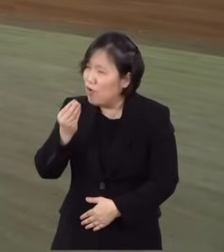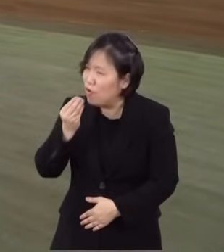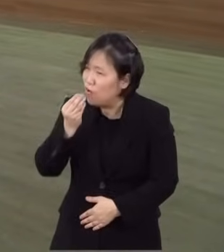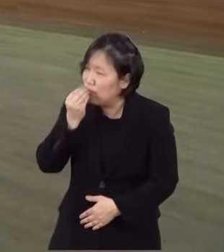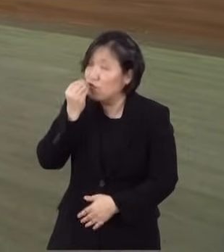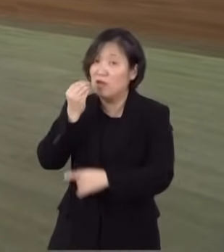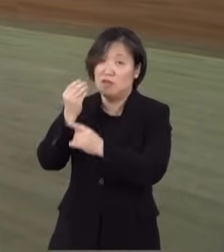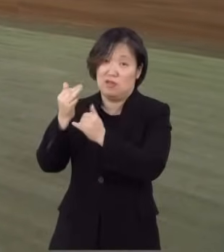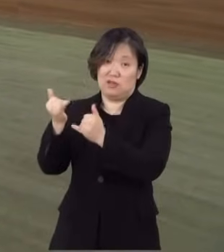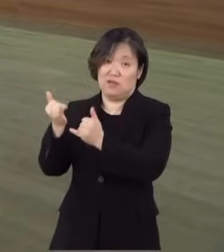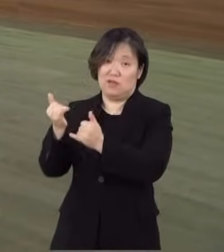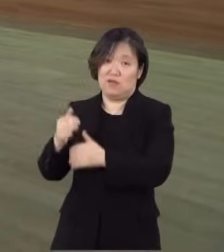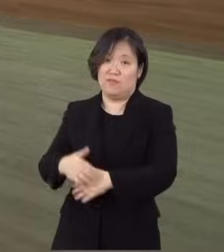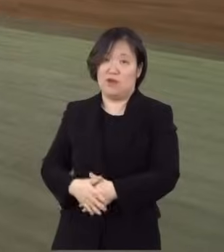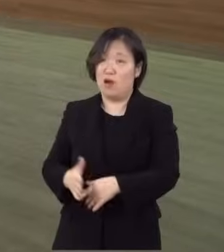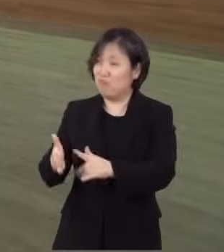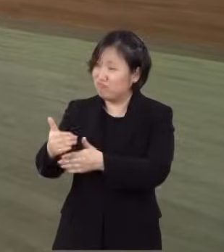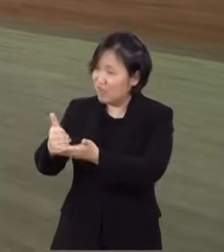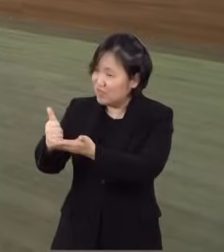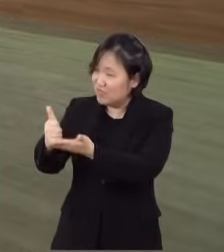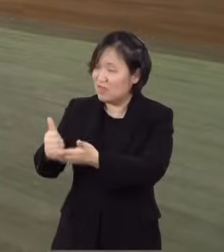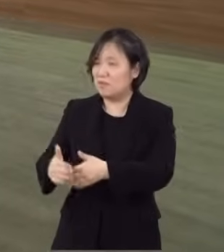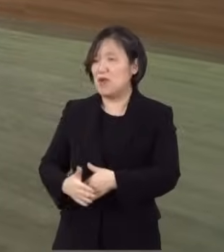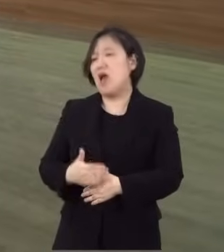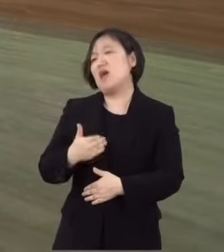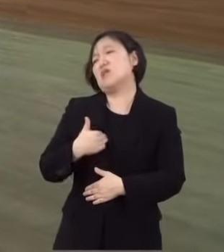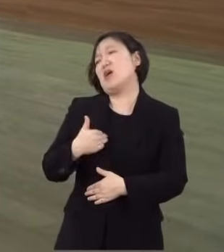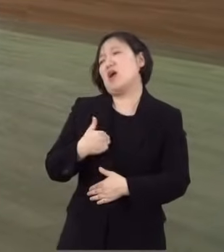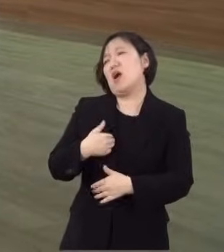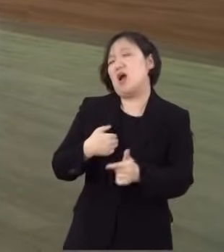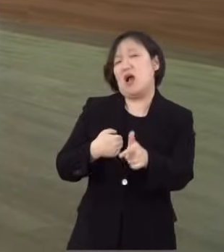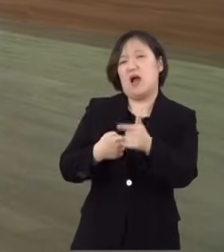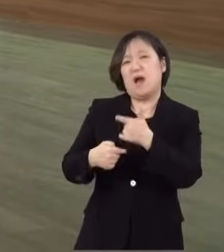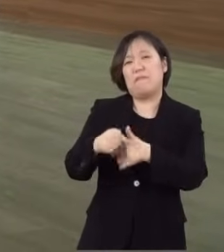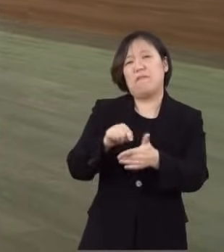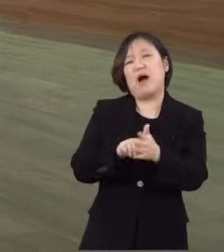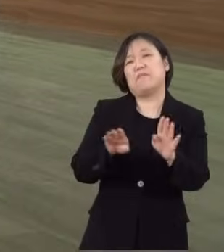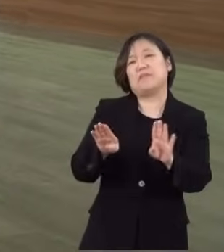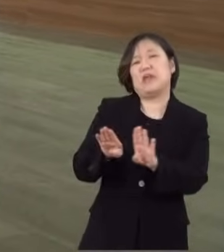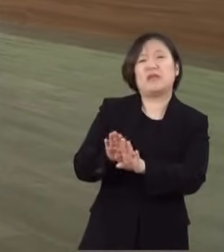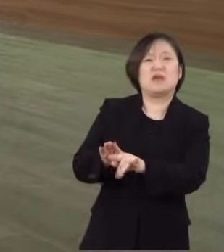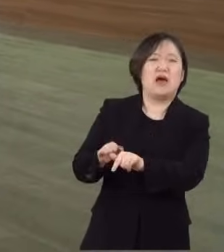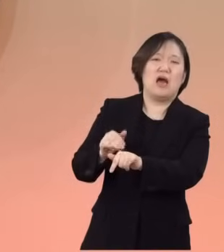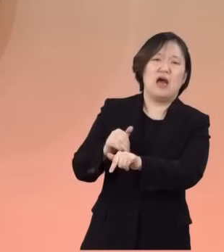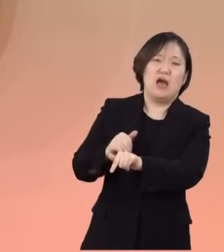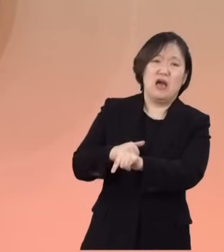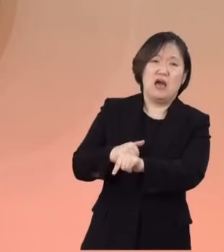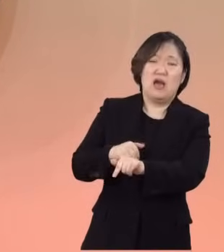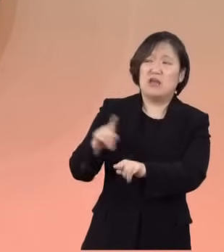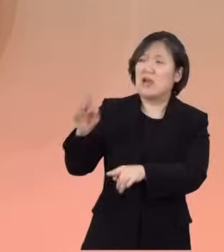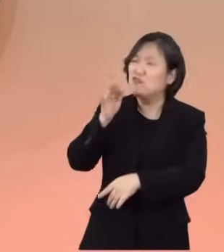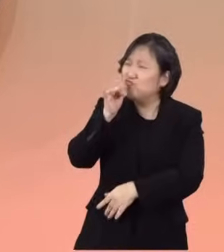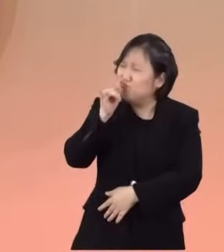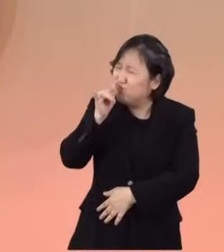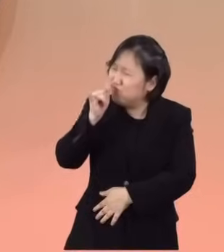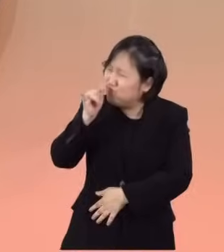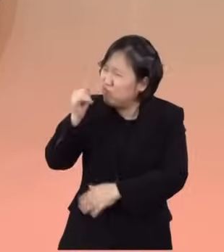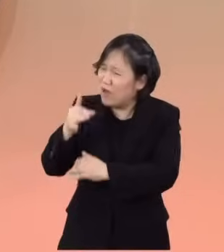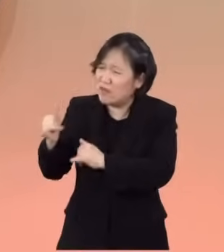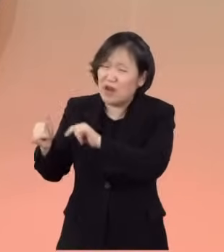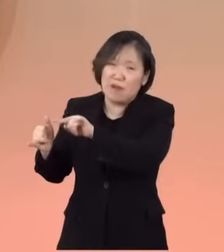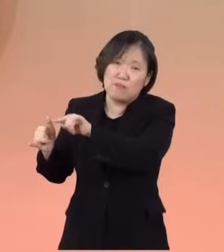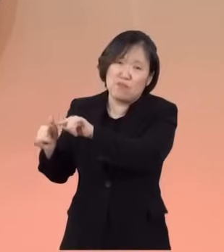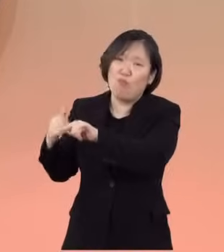거룩하신 성자시대 제가 마음에 눈이 멀어서 위대하신 분들을